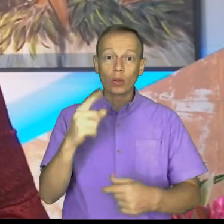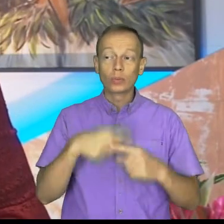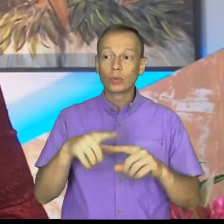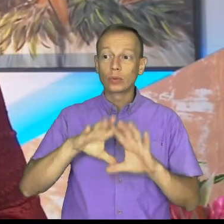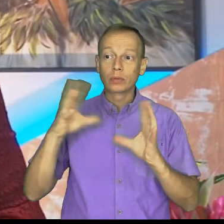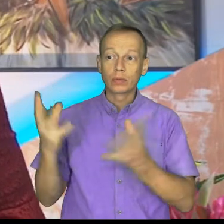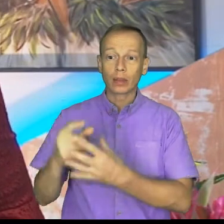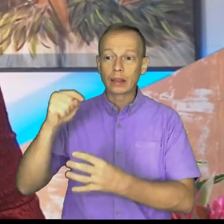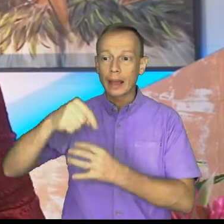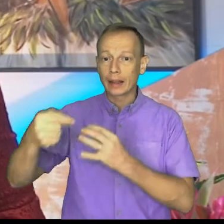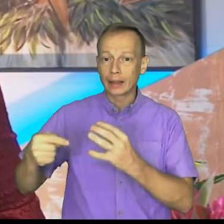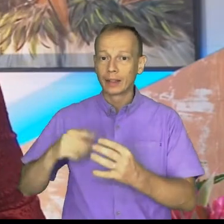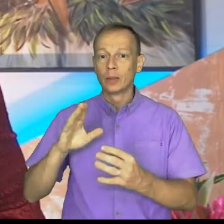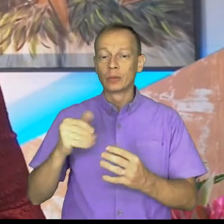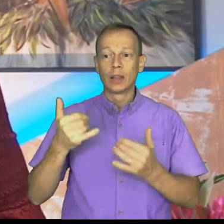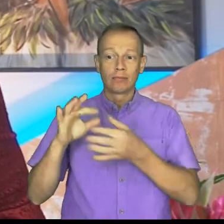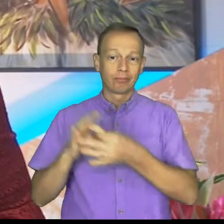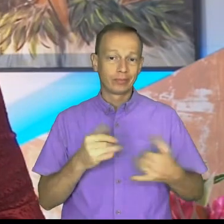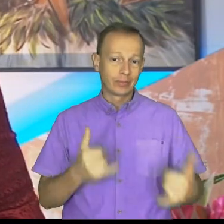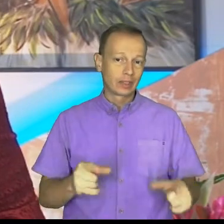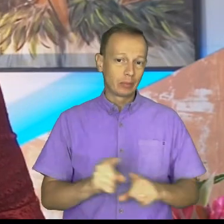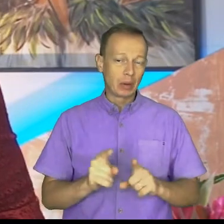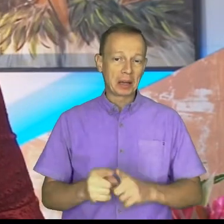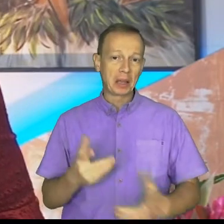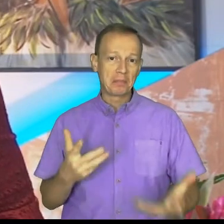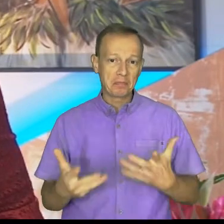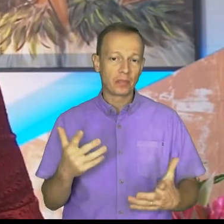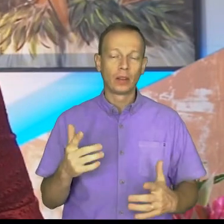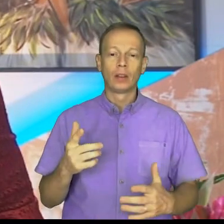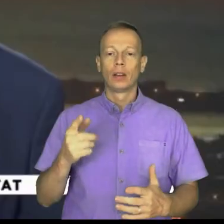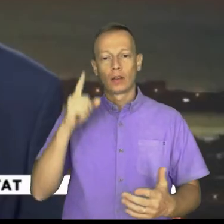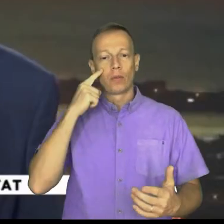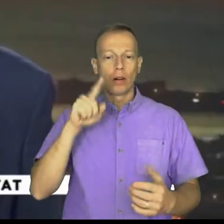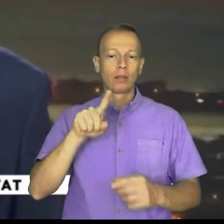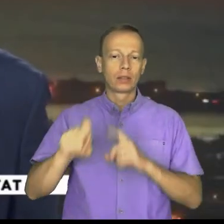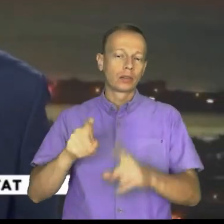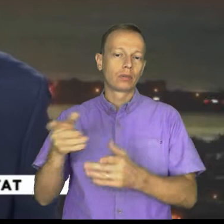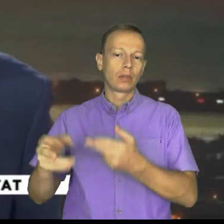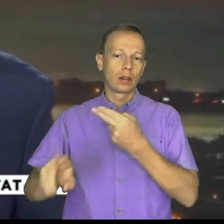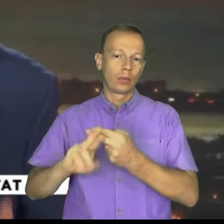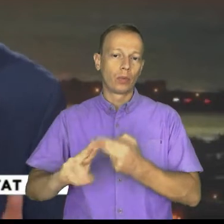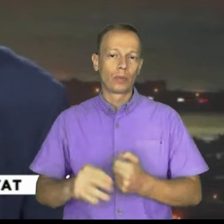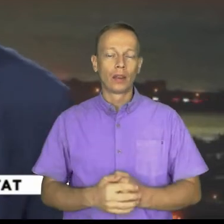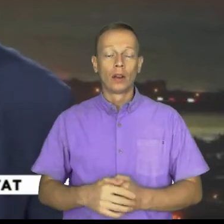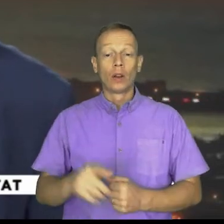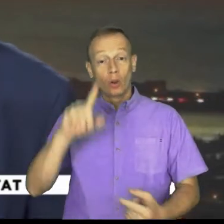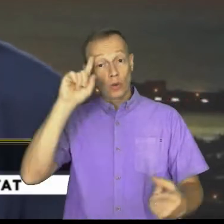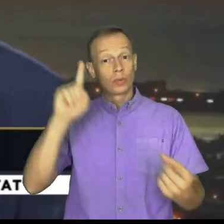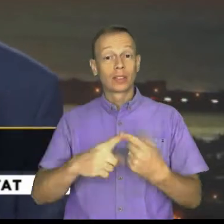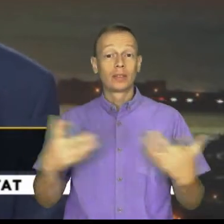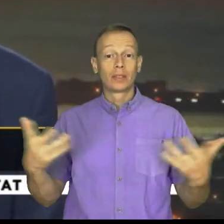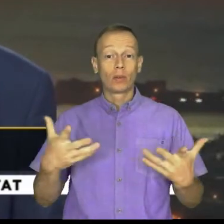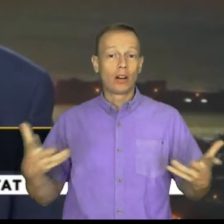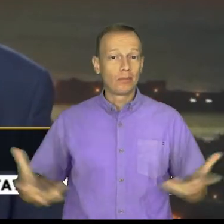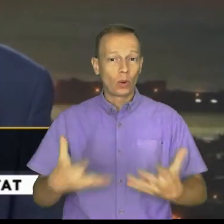française. Il était interviewé par Chiquitate Vadaruzes. L'objectif, comme partout, c'est de vacciner un maximum de personnes. Il faut vacciner. Il